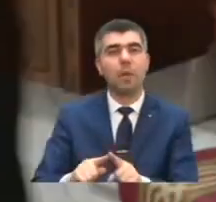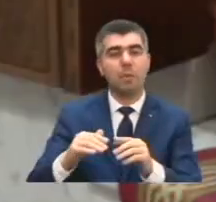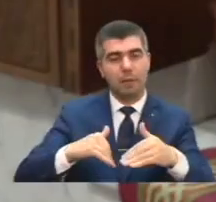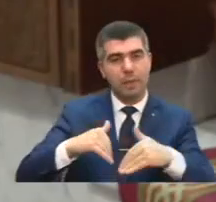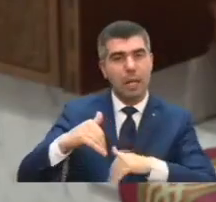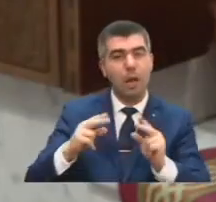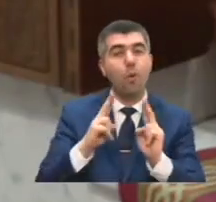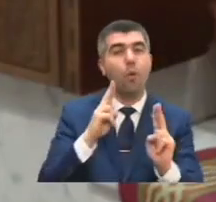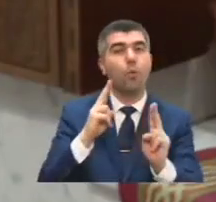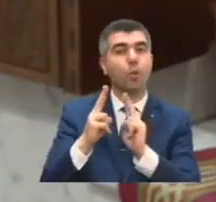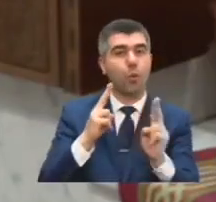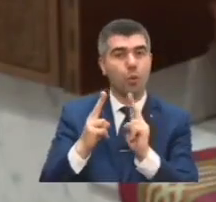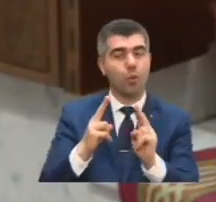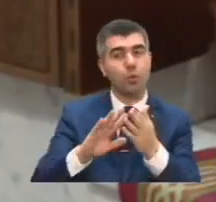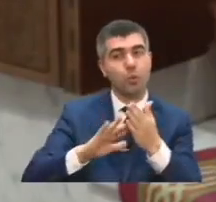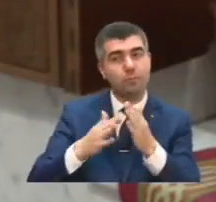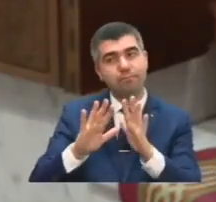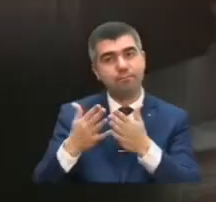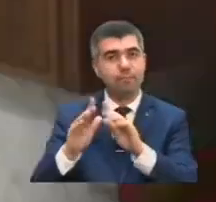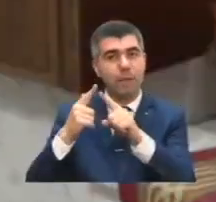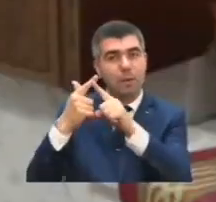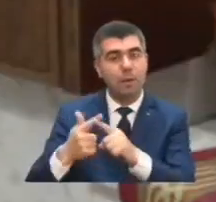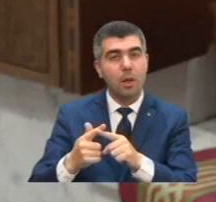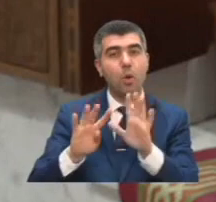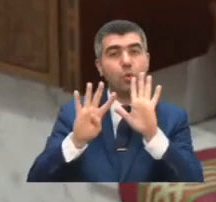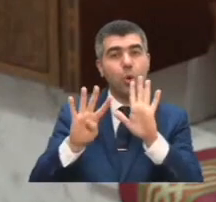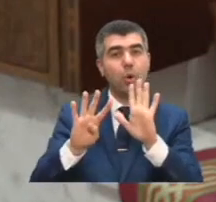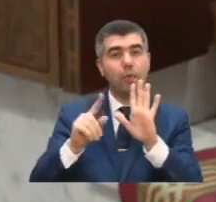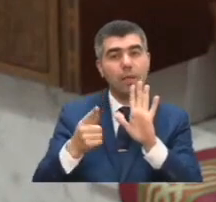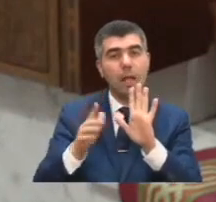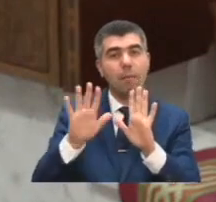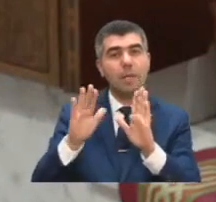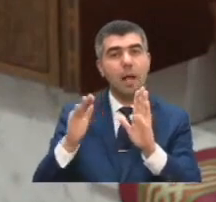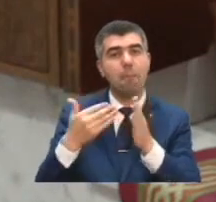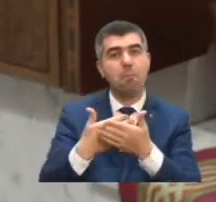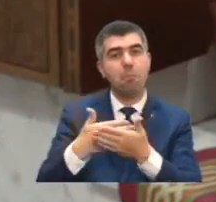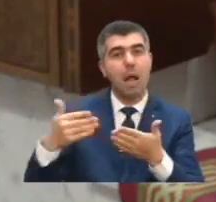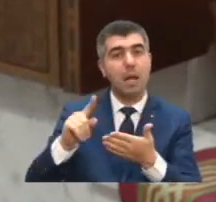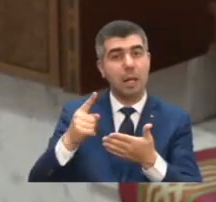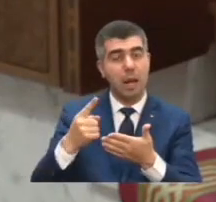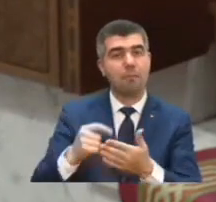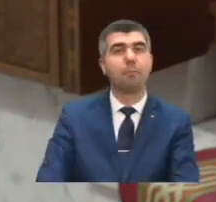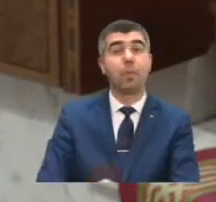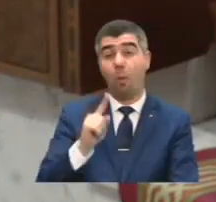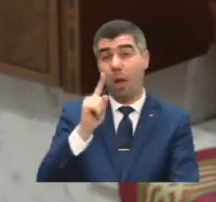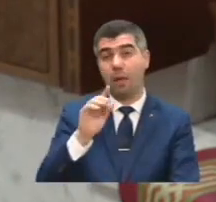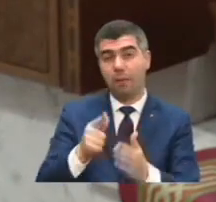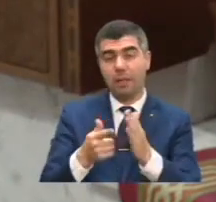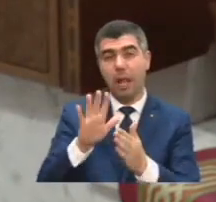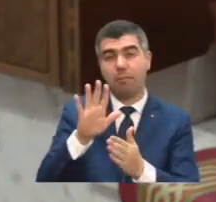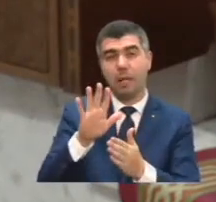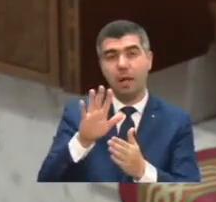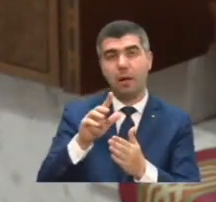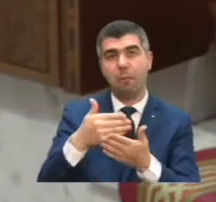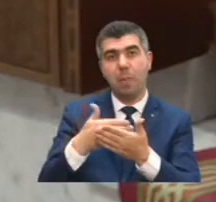السريعه اللي تكلف الانجاز ديالها حوالي 9.5 مليار ديال الدرهم، منها 1.5 مليار ديال الدرهم فقط